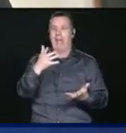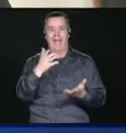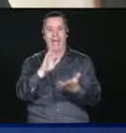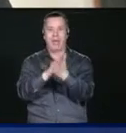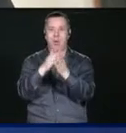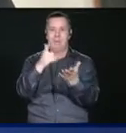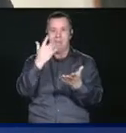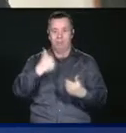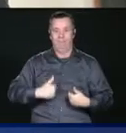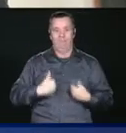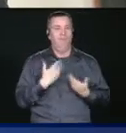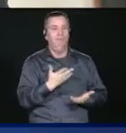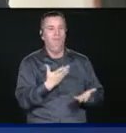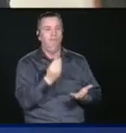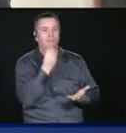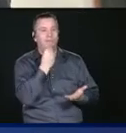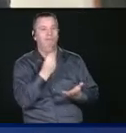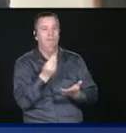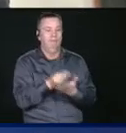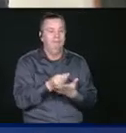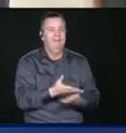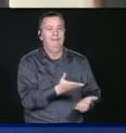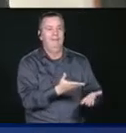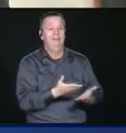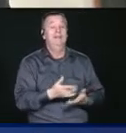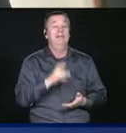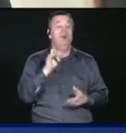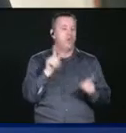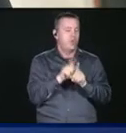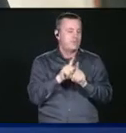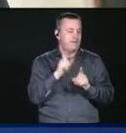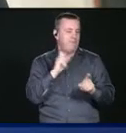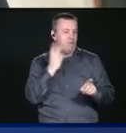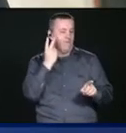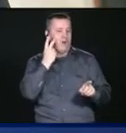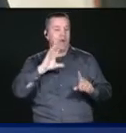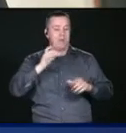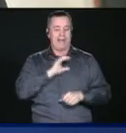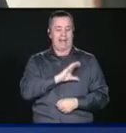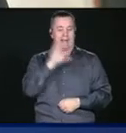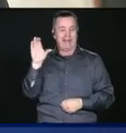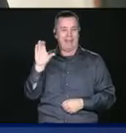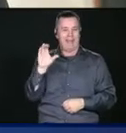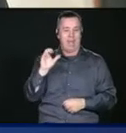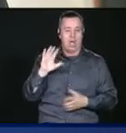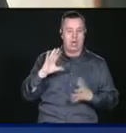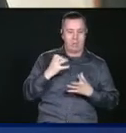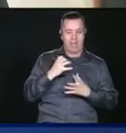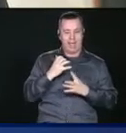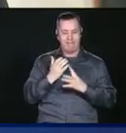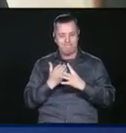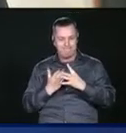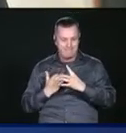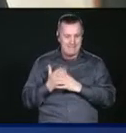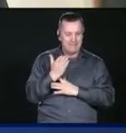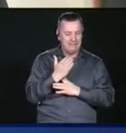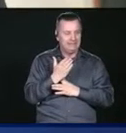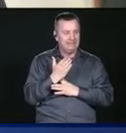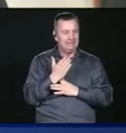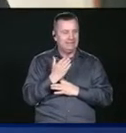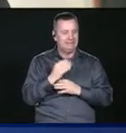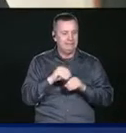gagner leur vie, mais aussi voir comment nous pouvons nous assurer que le Canada va passer à travers intact et dans bonne position pour